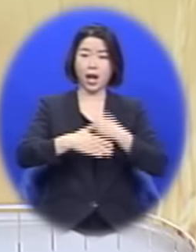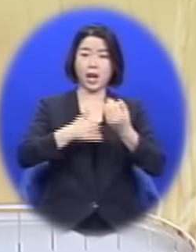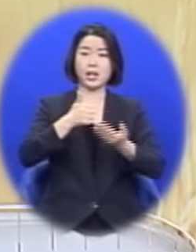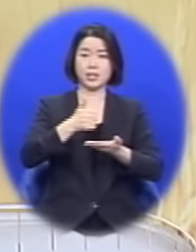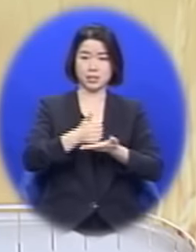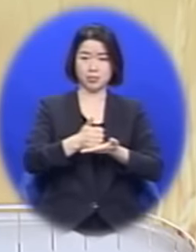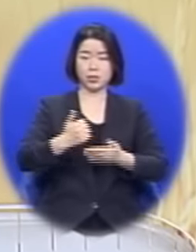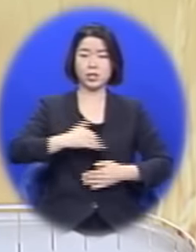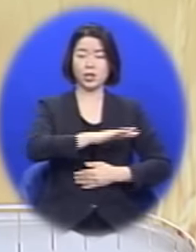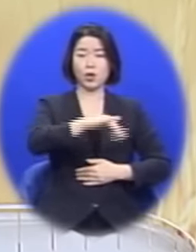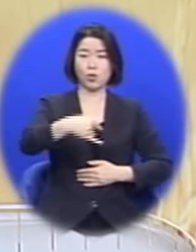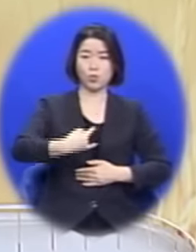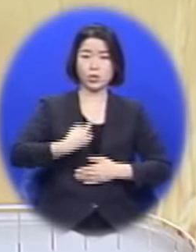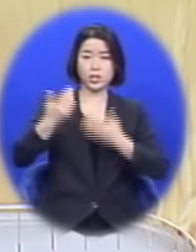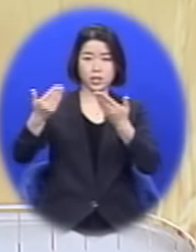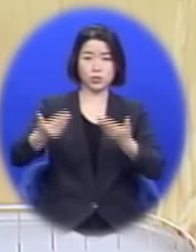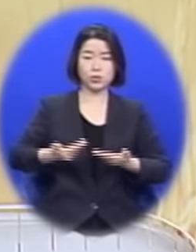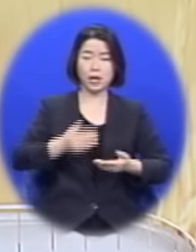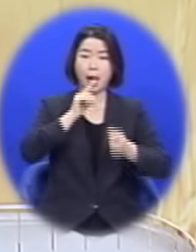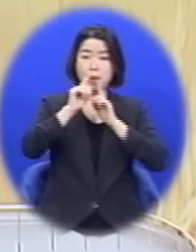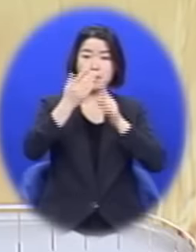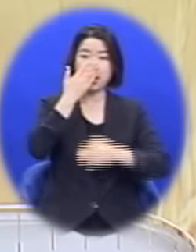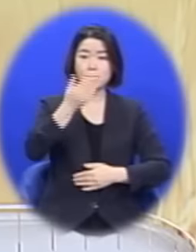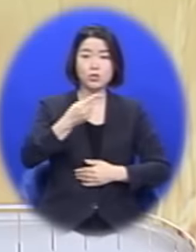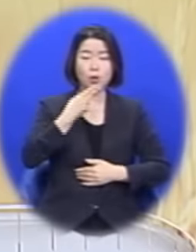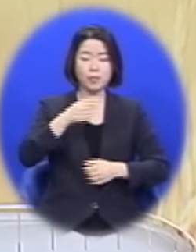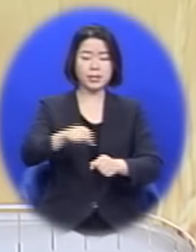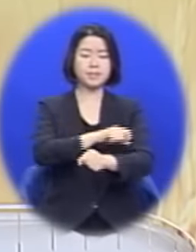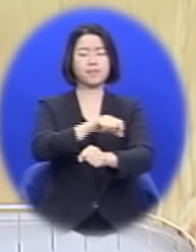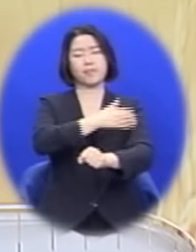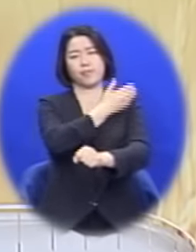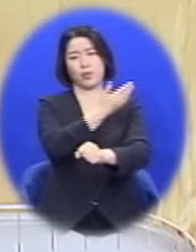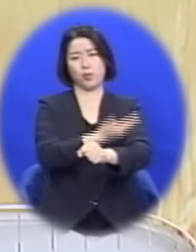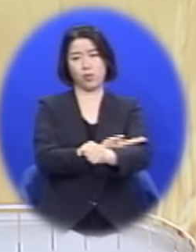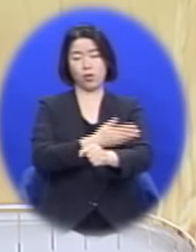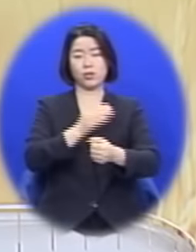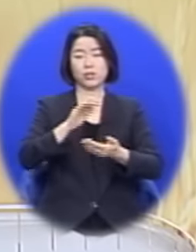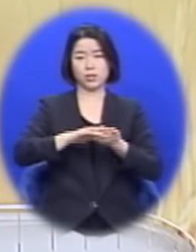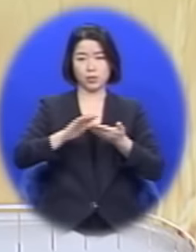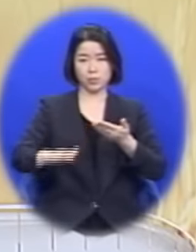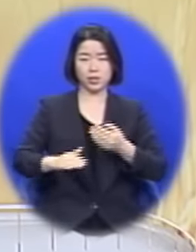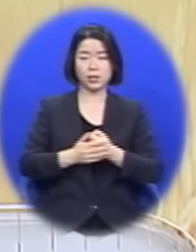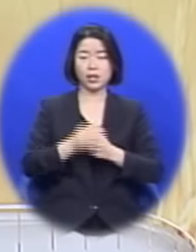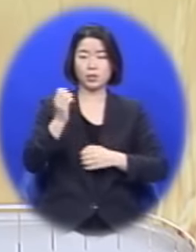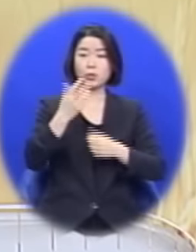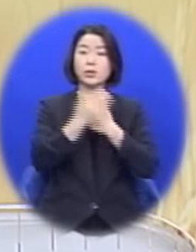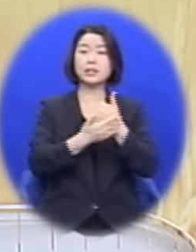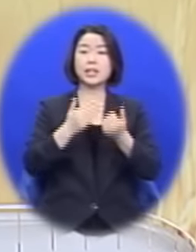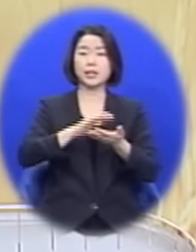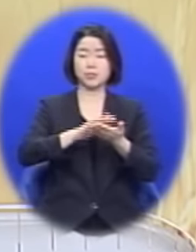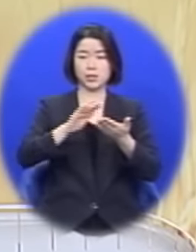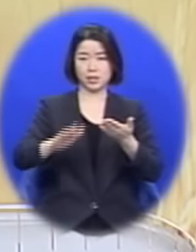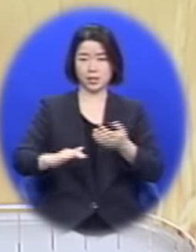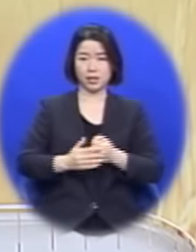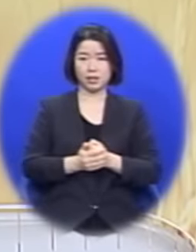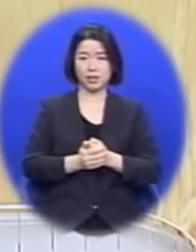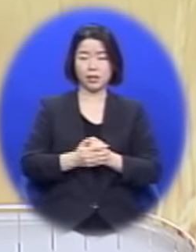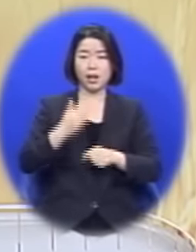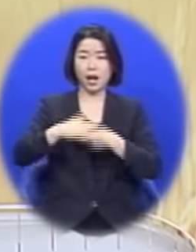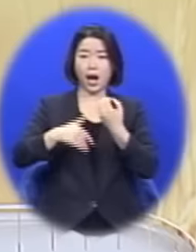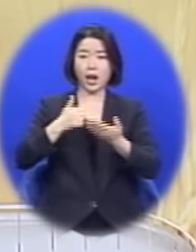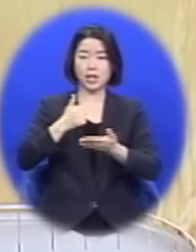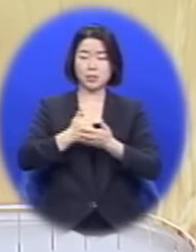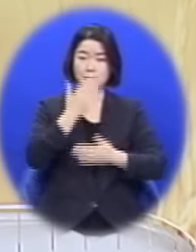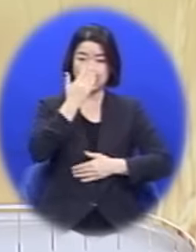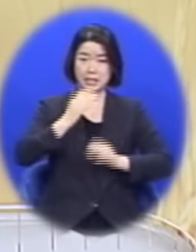하나님이 우리에게 주신 말할 수 없는 특권이고 은혜입니다. 하나님이 이스라엘 백성들에게 세